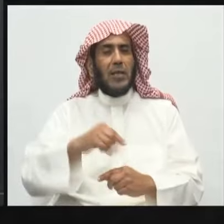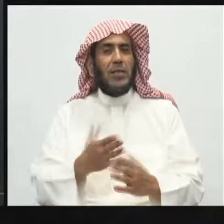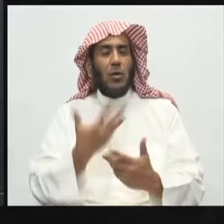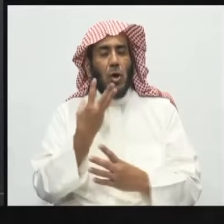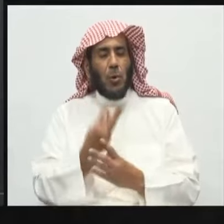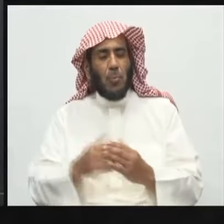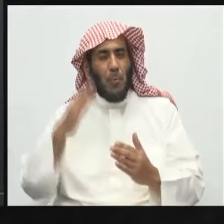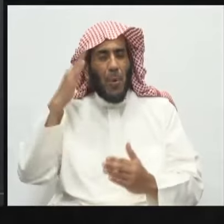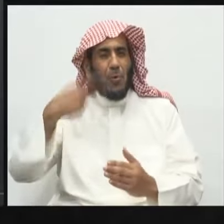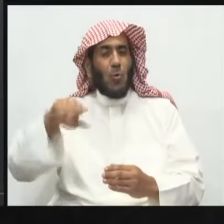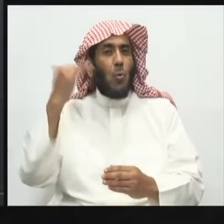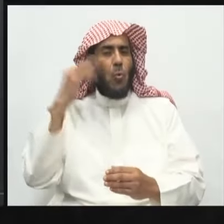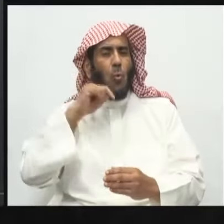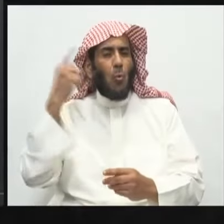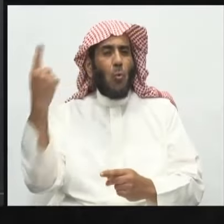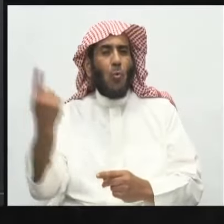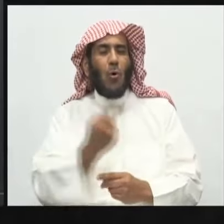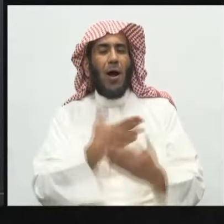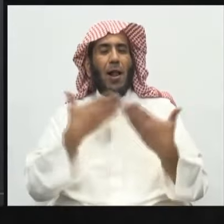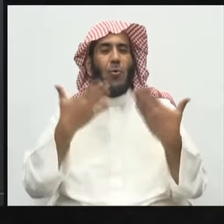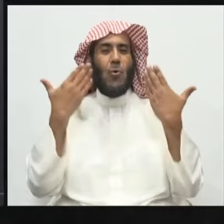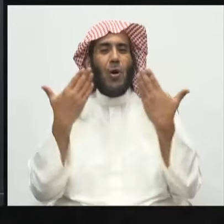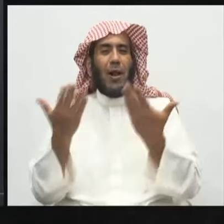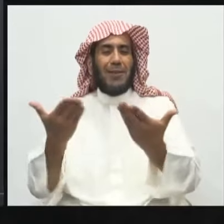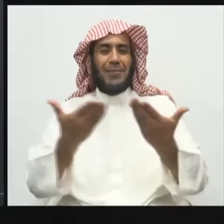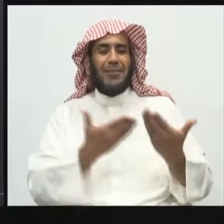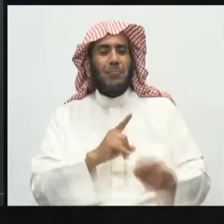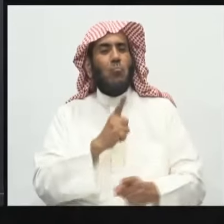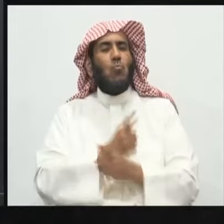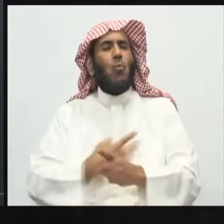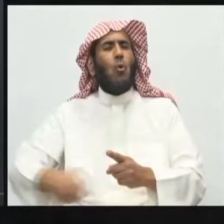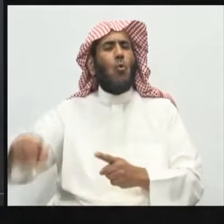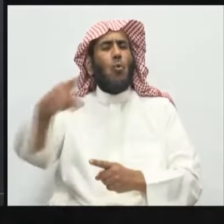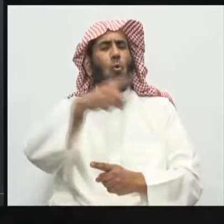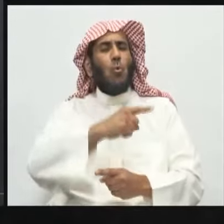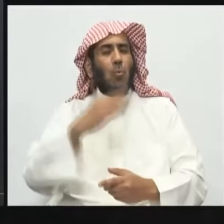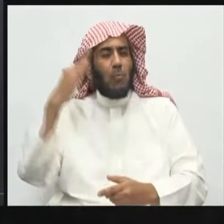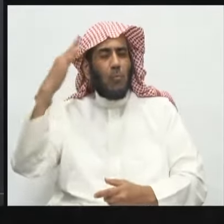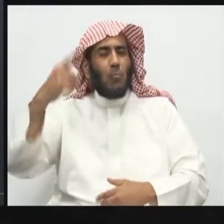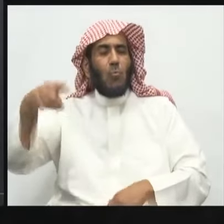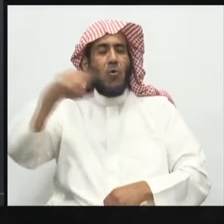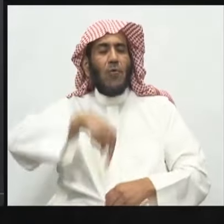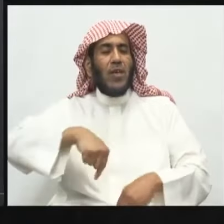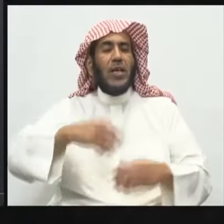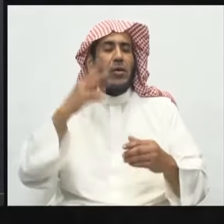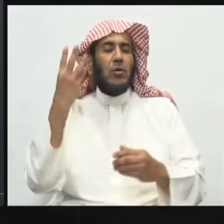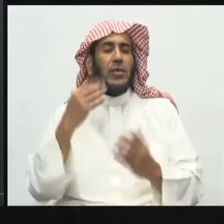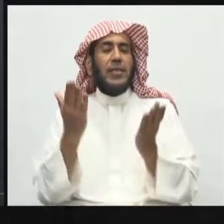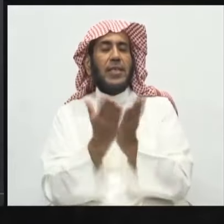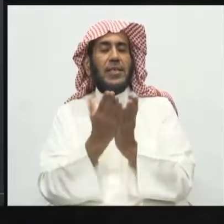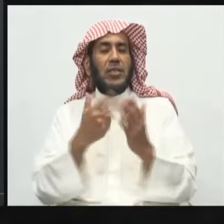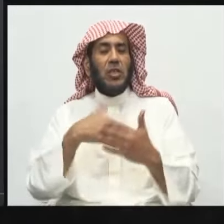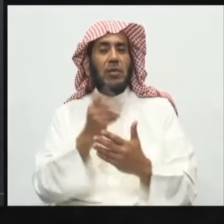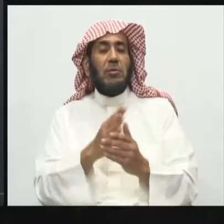ومرحبا بك ابنتي اهلا وسهلا ومرحبا بكم ابنائي وبناتي في درس جديد من دروس